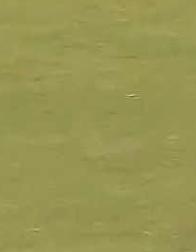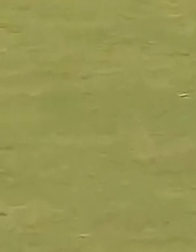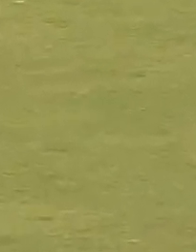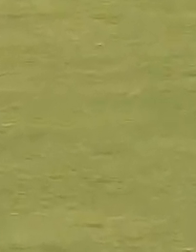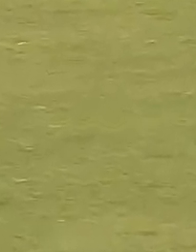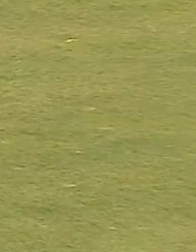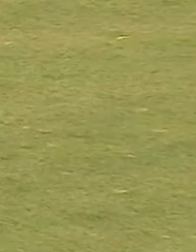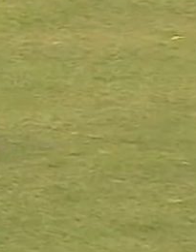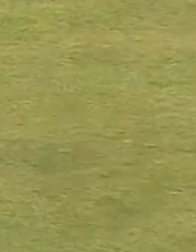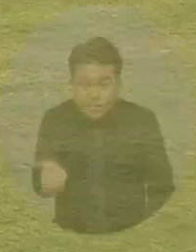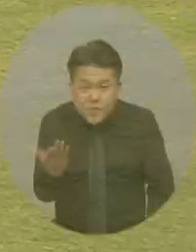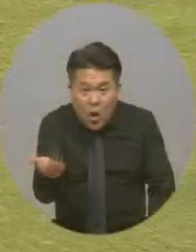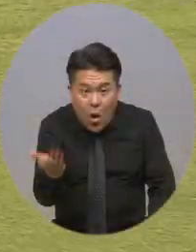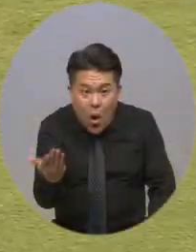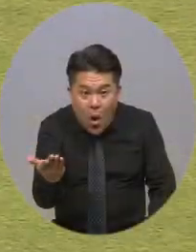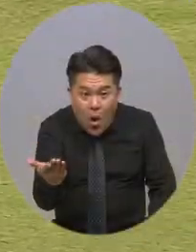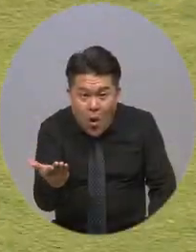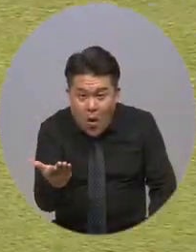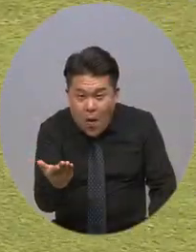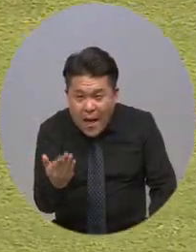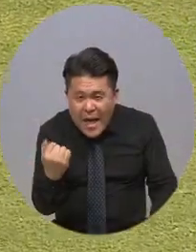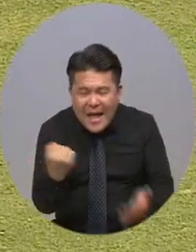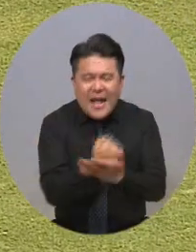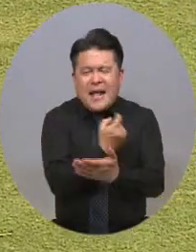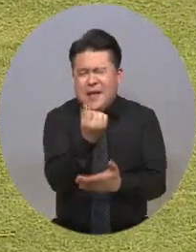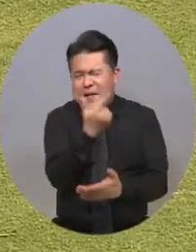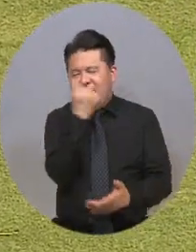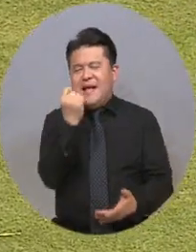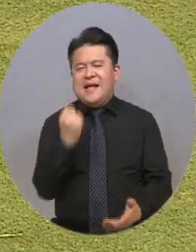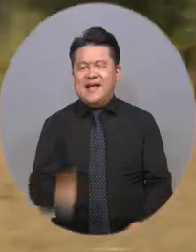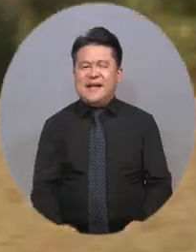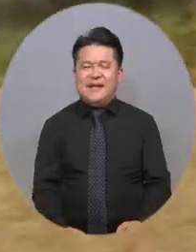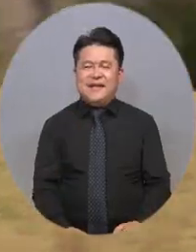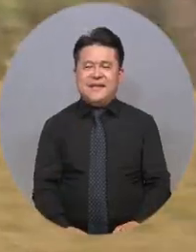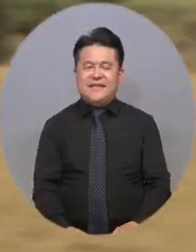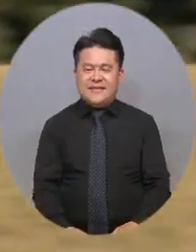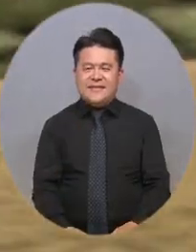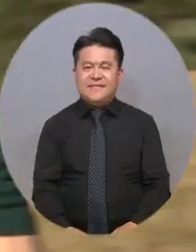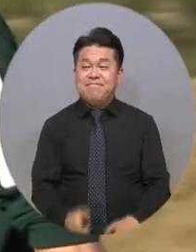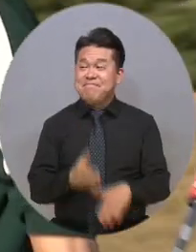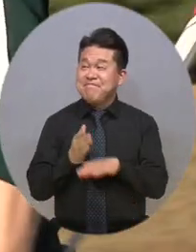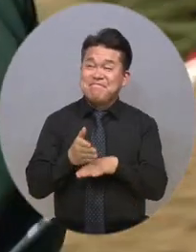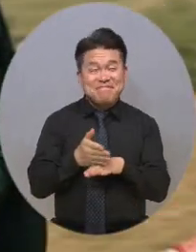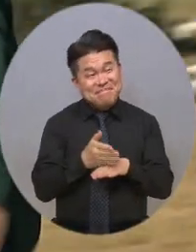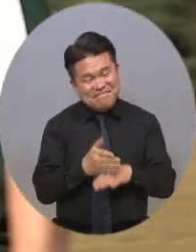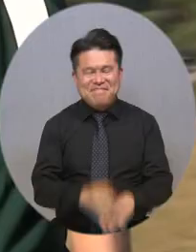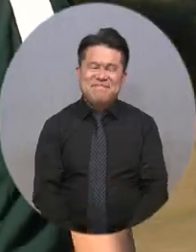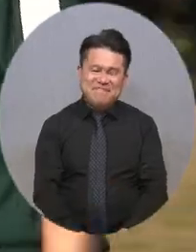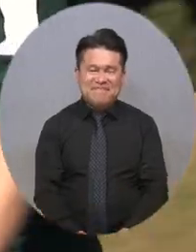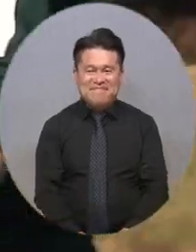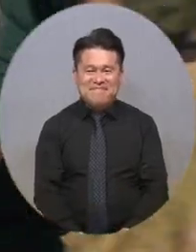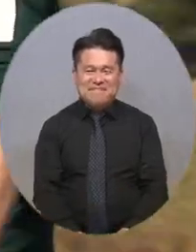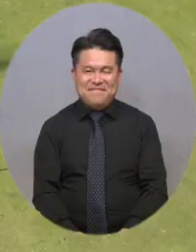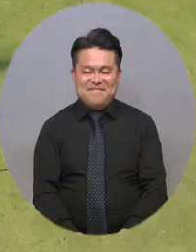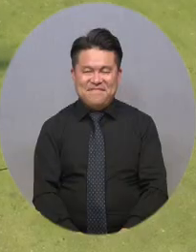고고고! 나이스. 아, 앞에 하나 떴어. 오, 까비! 감사합니다.